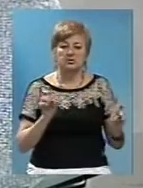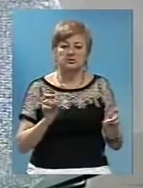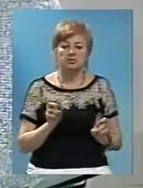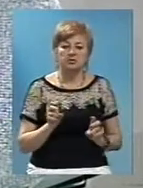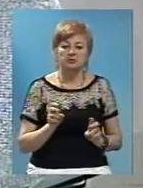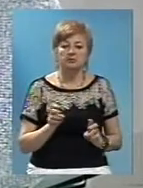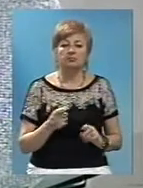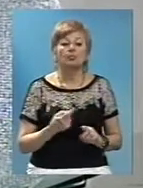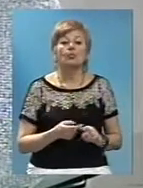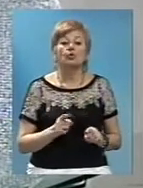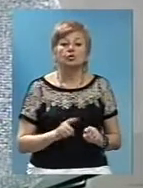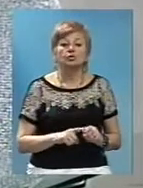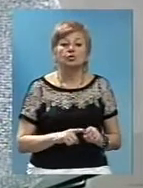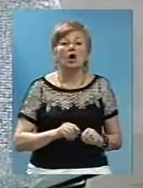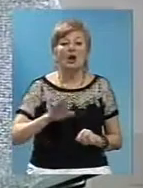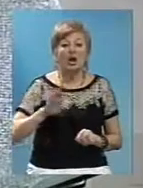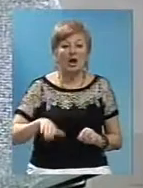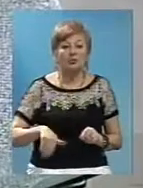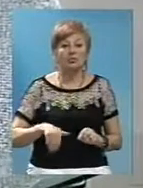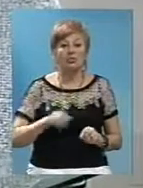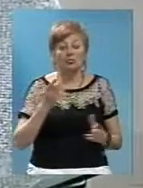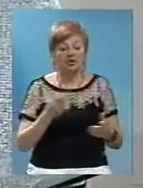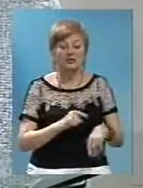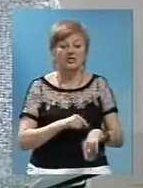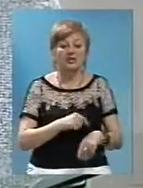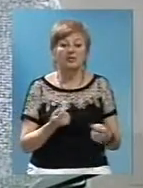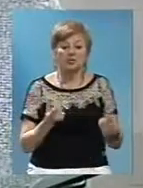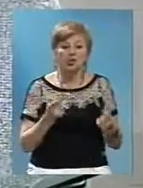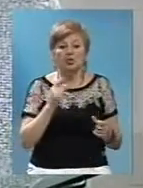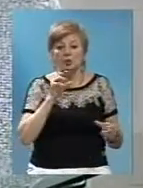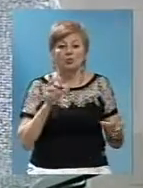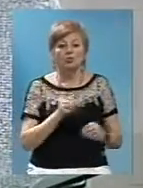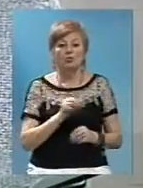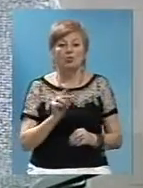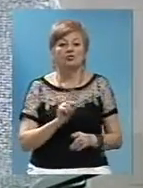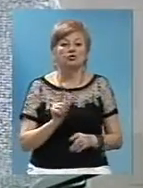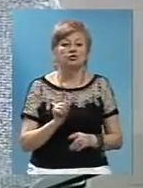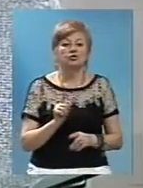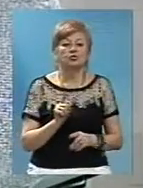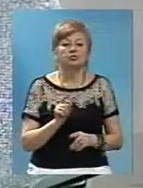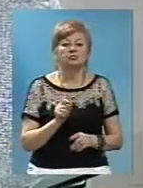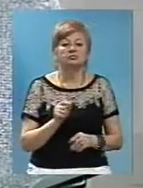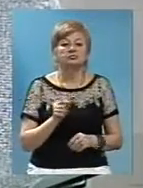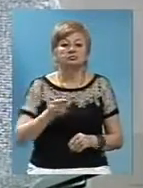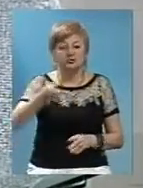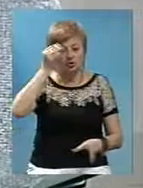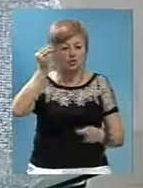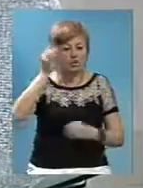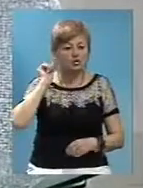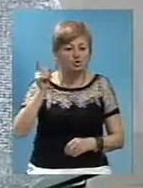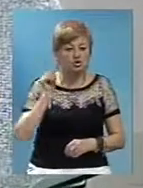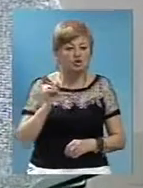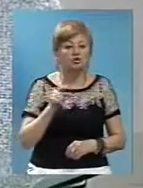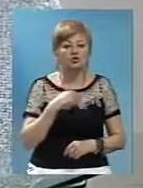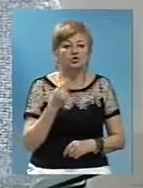її. І потім, якщо ще встигнемо, там теж про невивчені уроки, не засвоєні уроки, про них якраз Мирослав Маринович